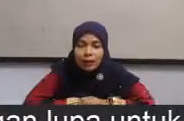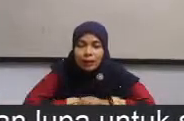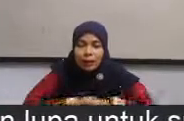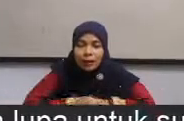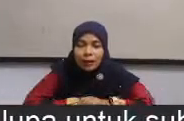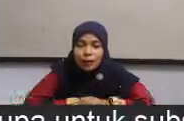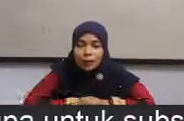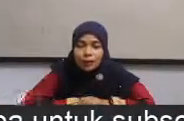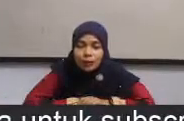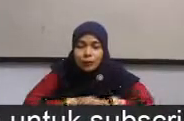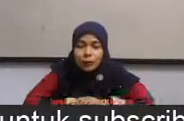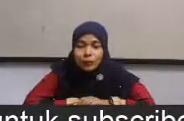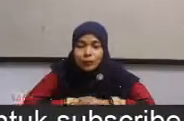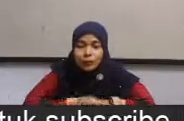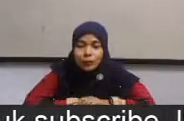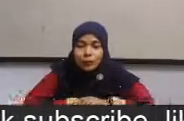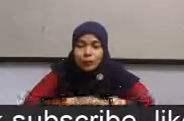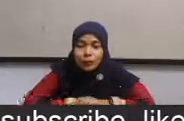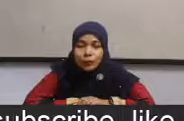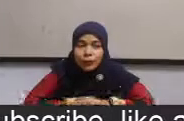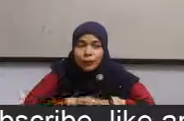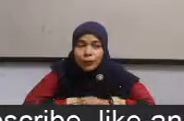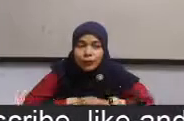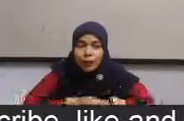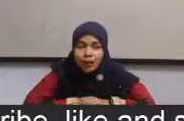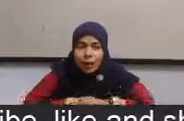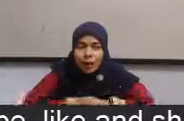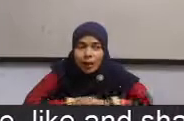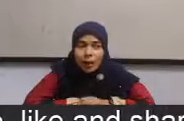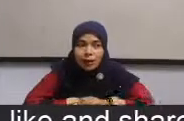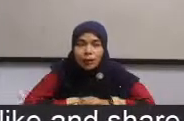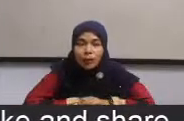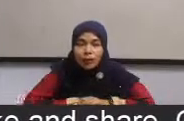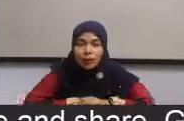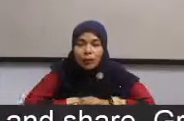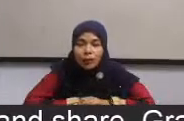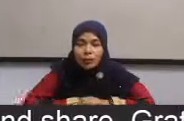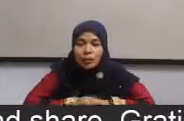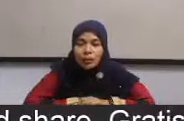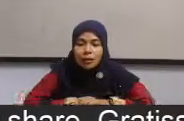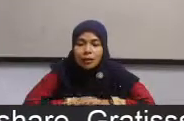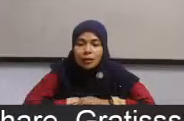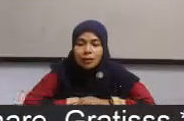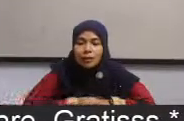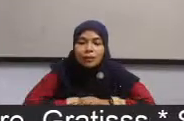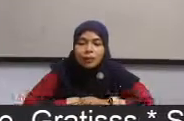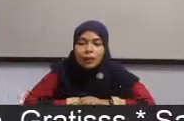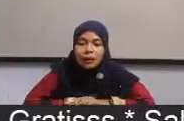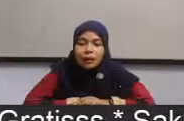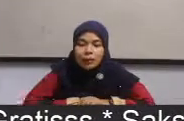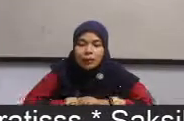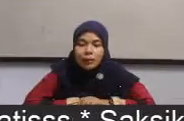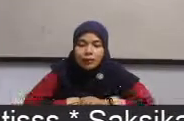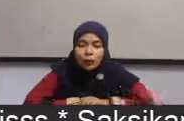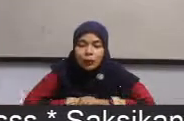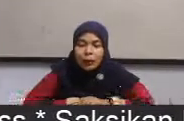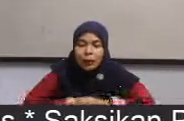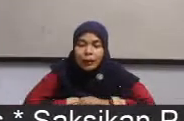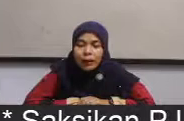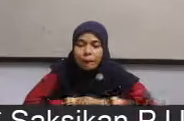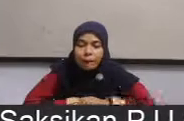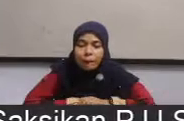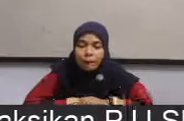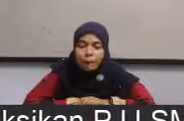di du du I mean kok pada bengong sih coba catat bab